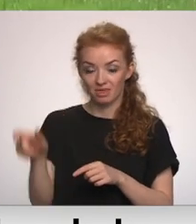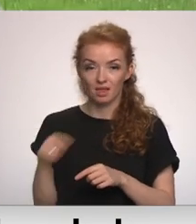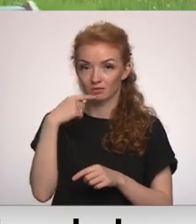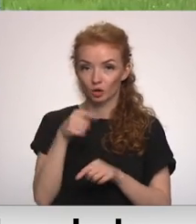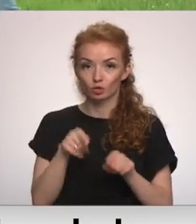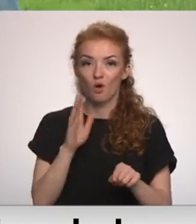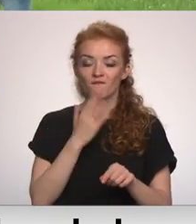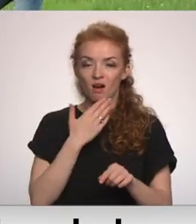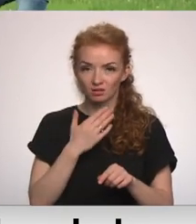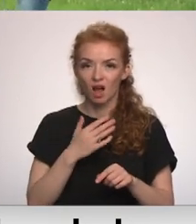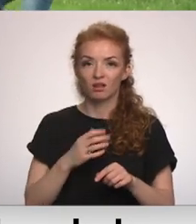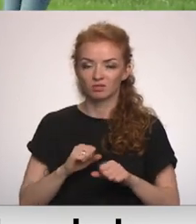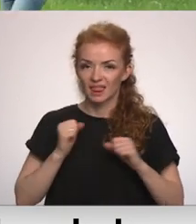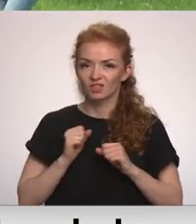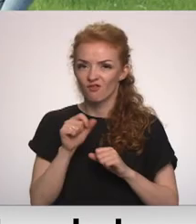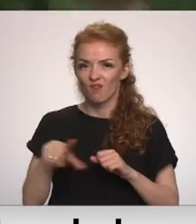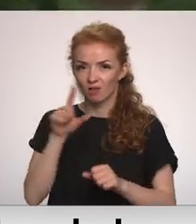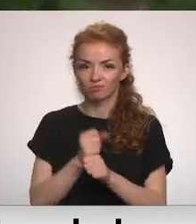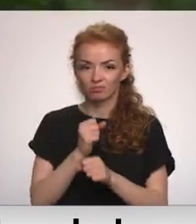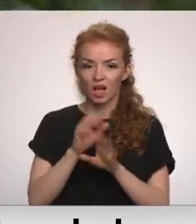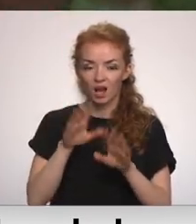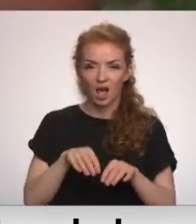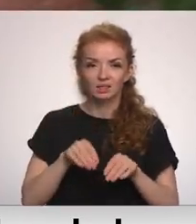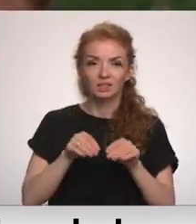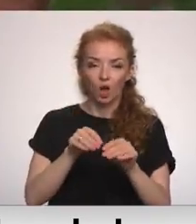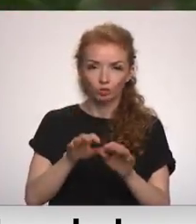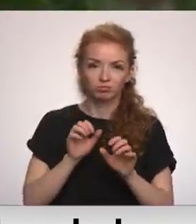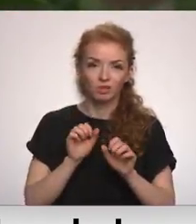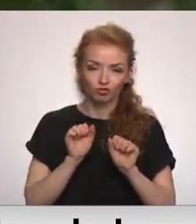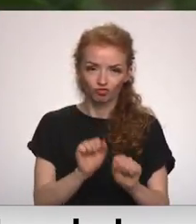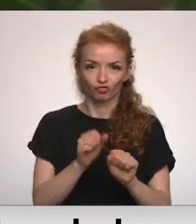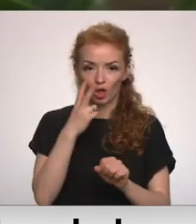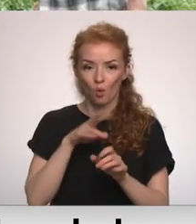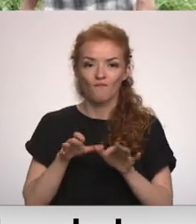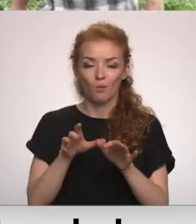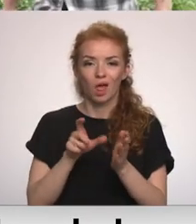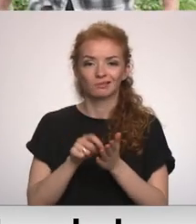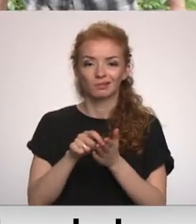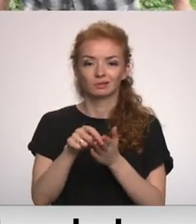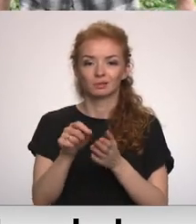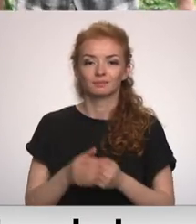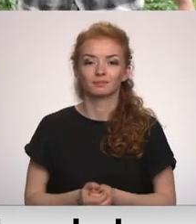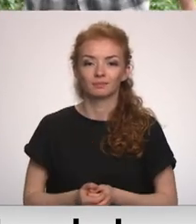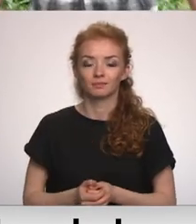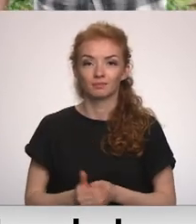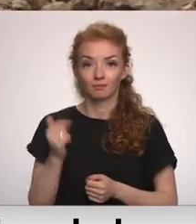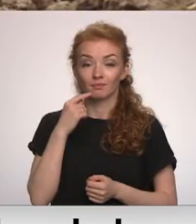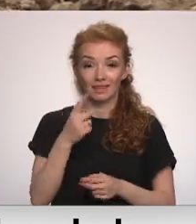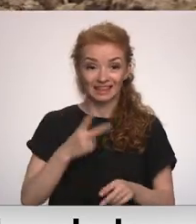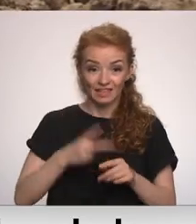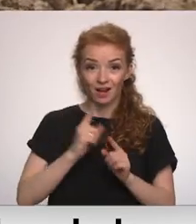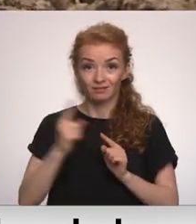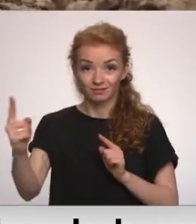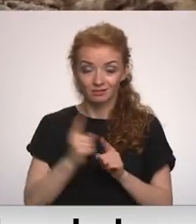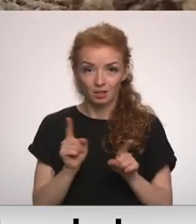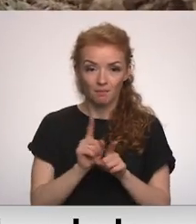šovasar nāksies krietni parūpēties, lai kartupeļu stādījumus pasargātu no kaitēkļu uzbrukuma. Tad tam divreiz gājām un ir vēl. Pagājuši,